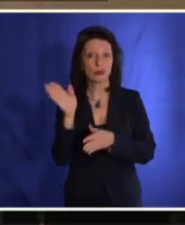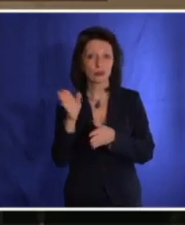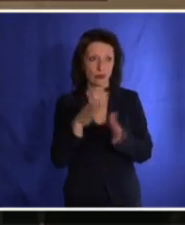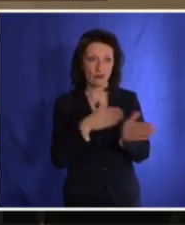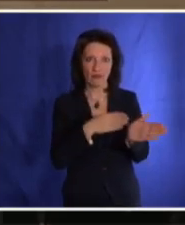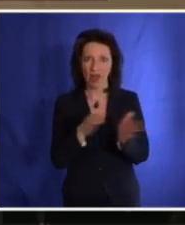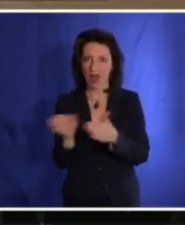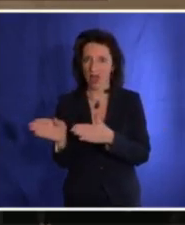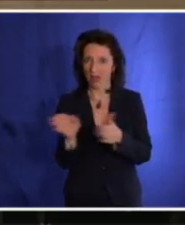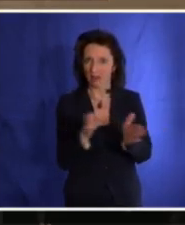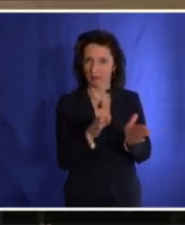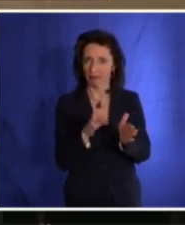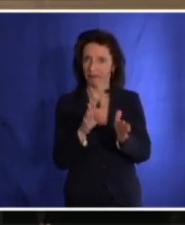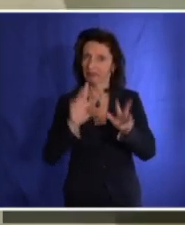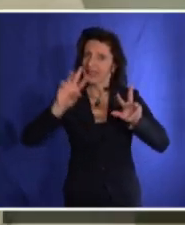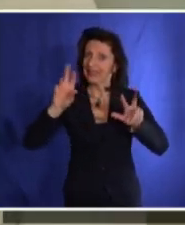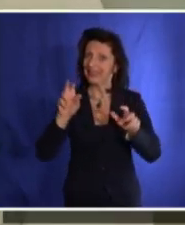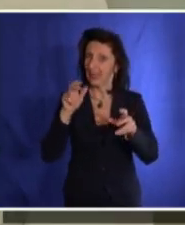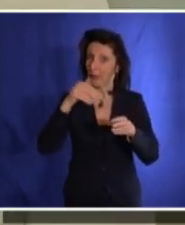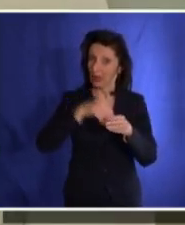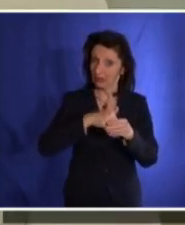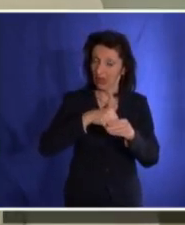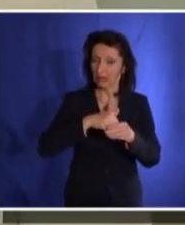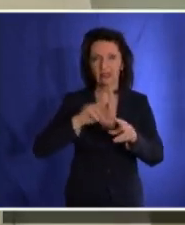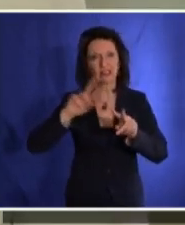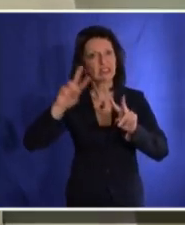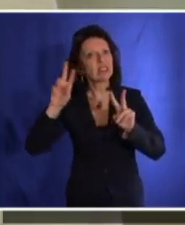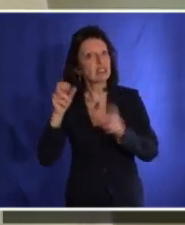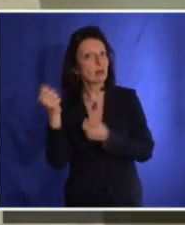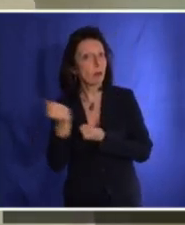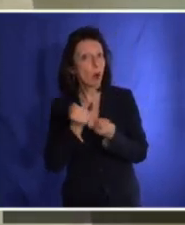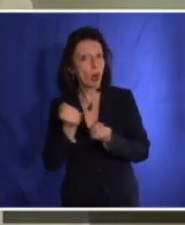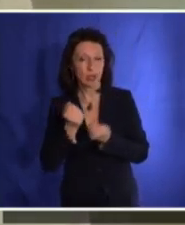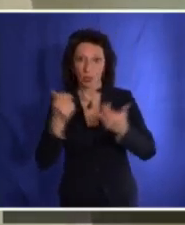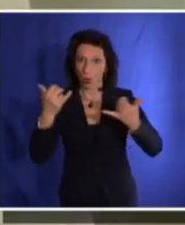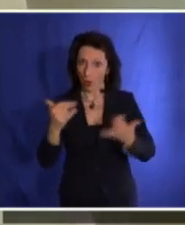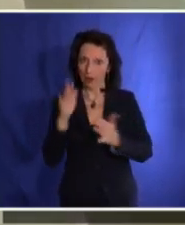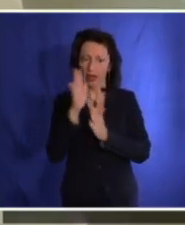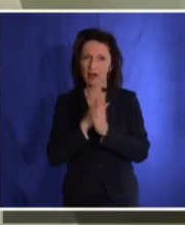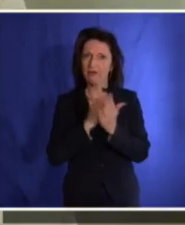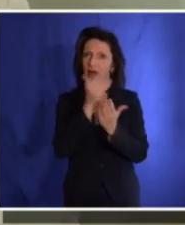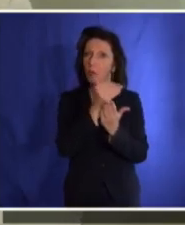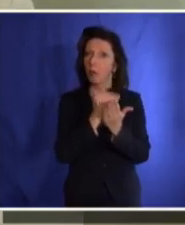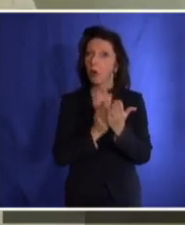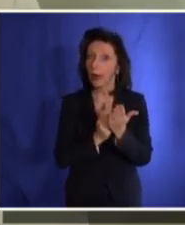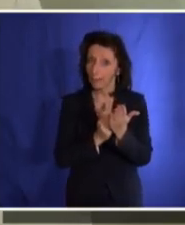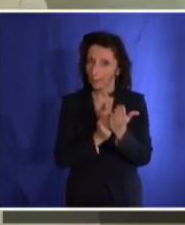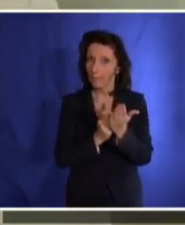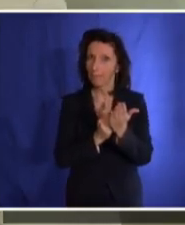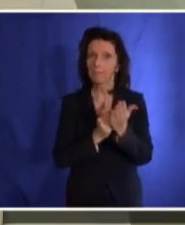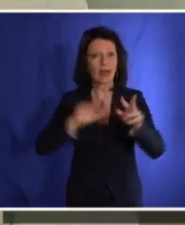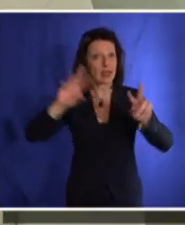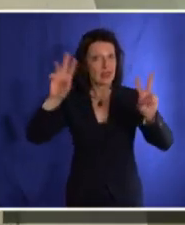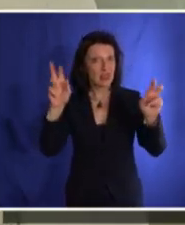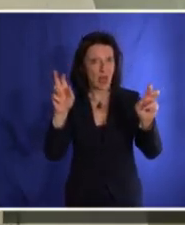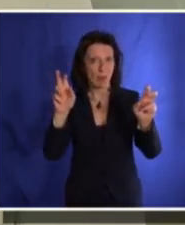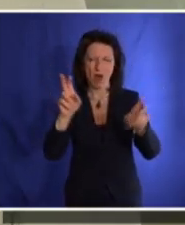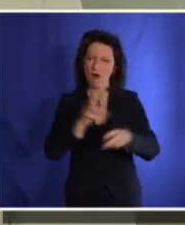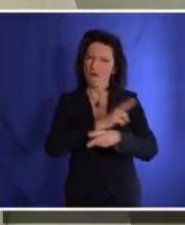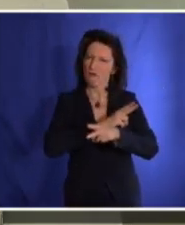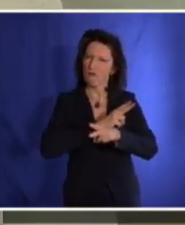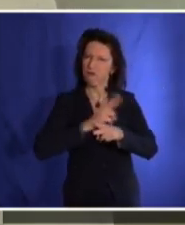Volkspartei Niederösterreich. Heute beginnen wir die Programmarbeit unter dem Motto Volles